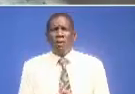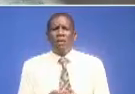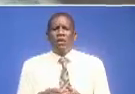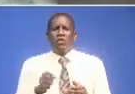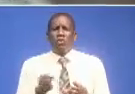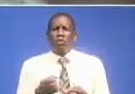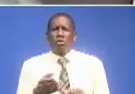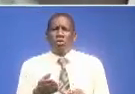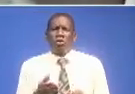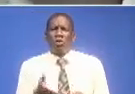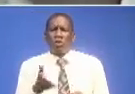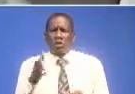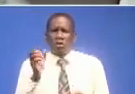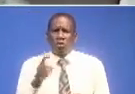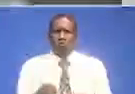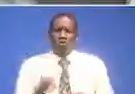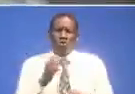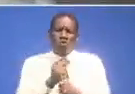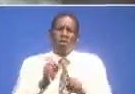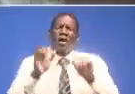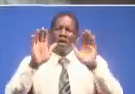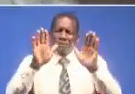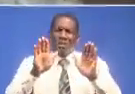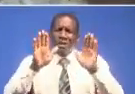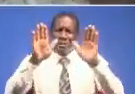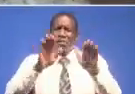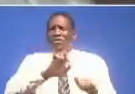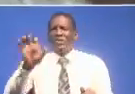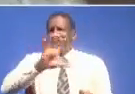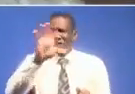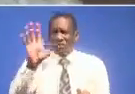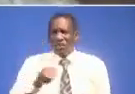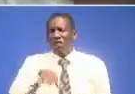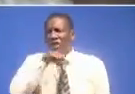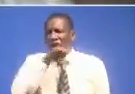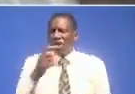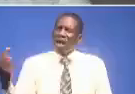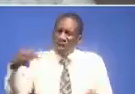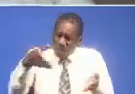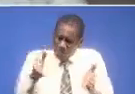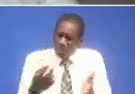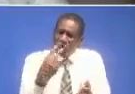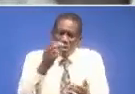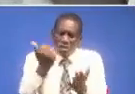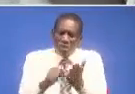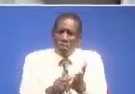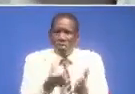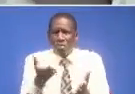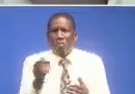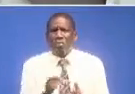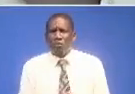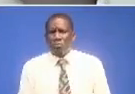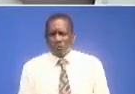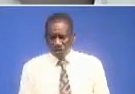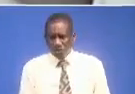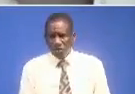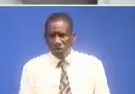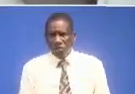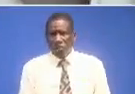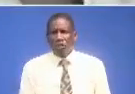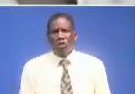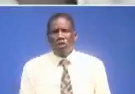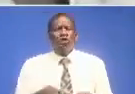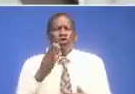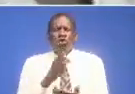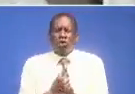wafanyie mzee nini campaign ya East Africa. Wewe kuja kwa ground uone venye shida iko bana. Wacha kupanda